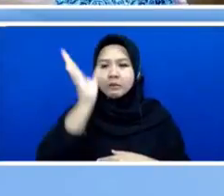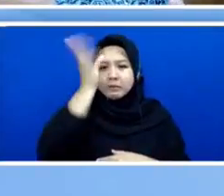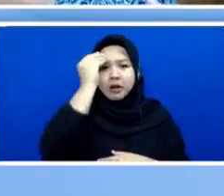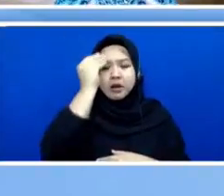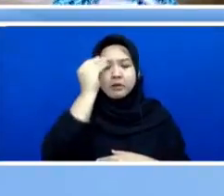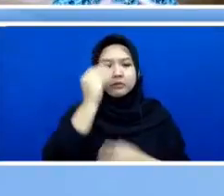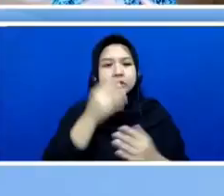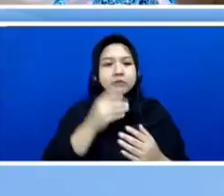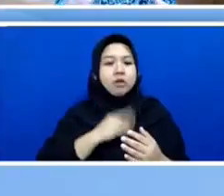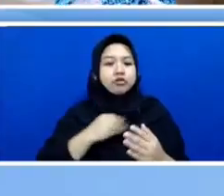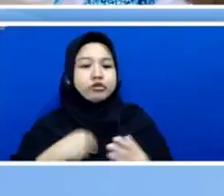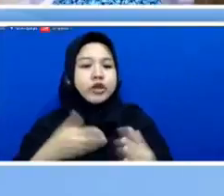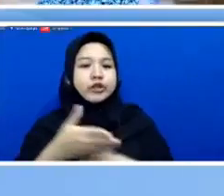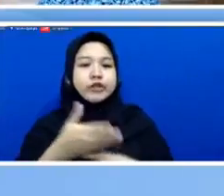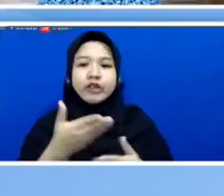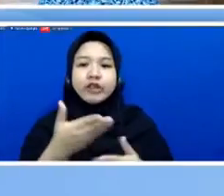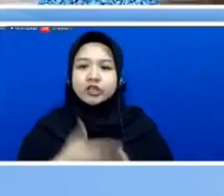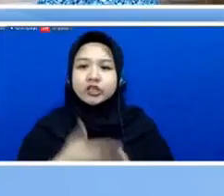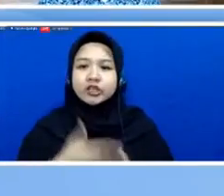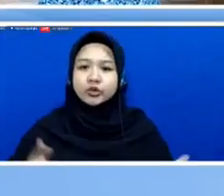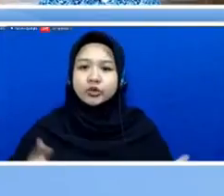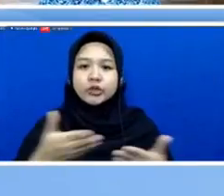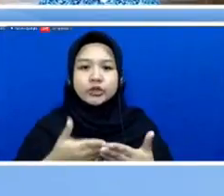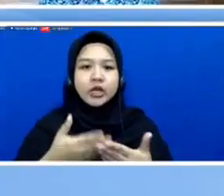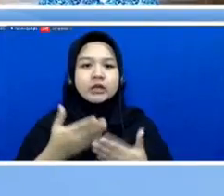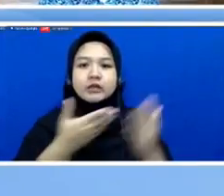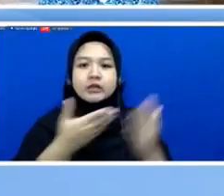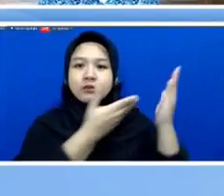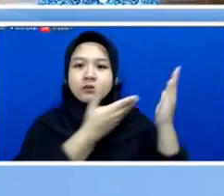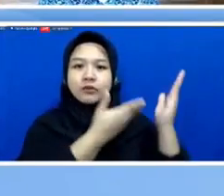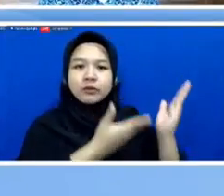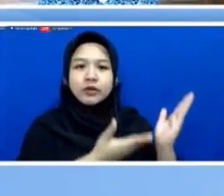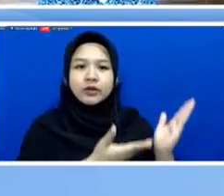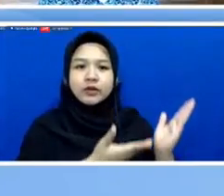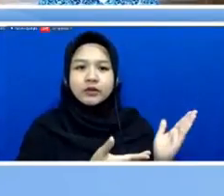intervensi sosial di dalam kurva ini. Ya.